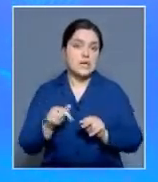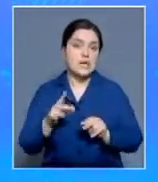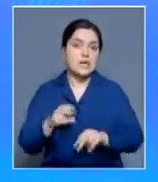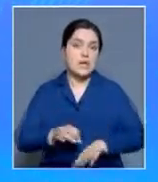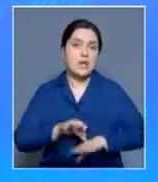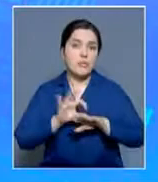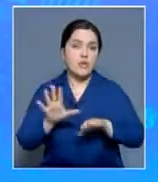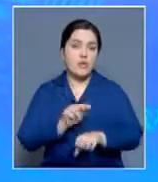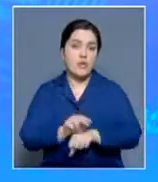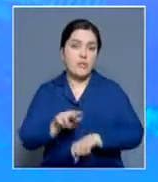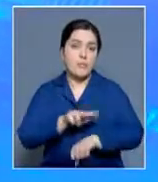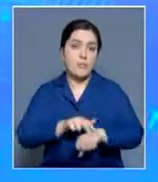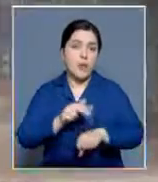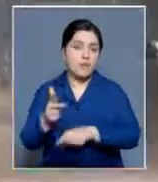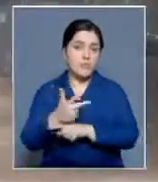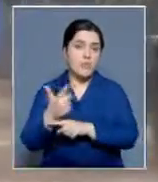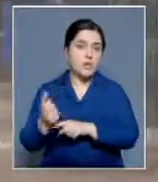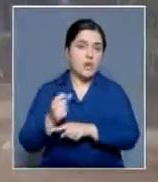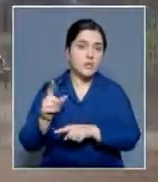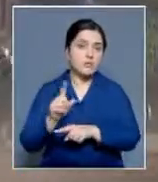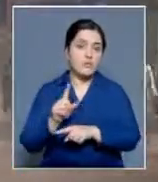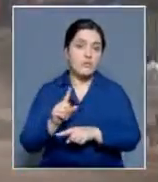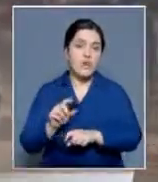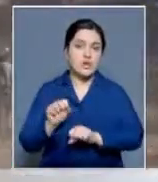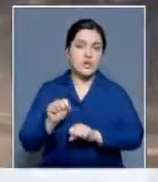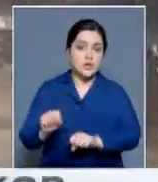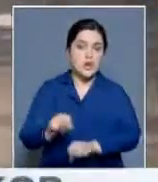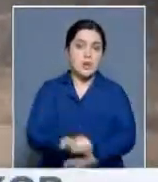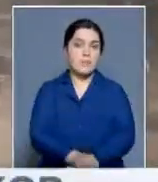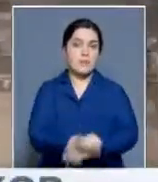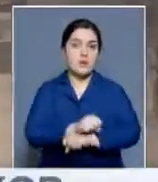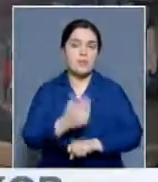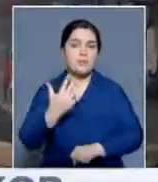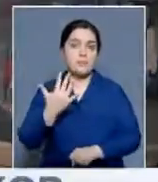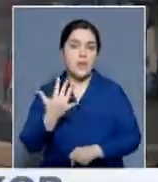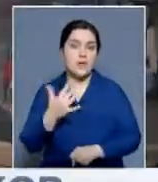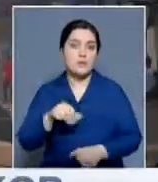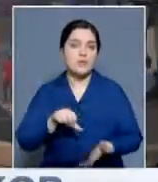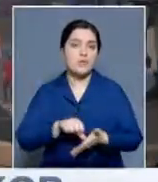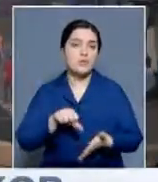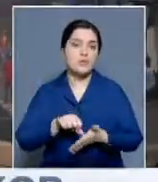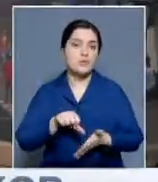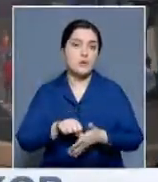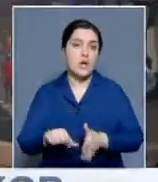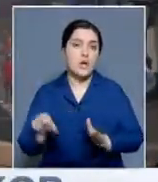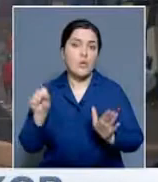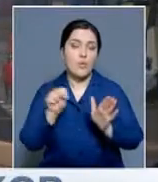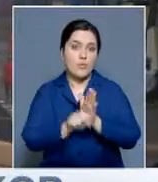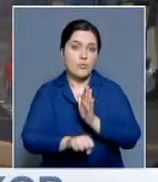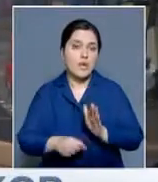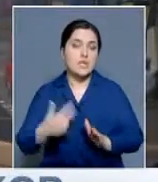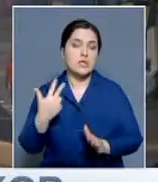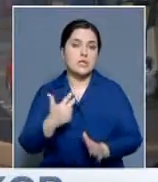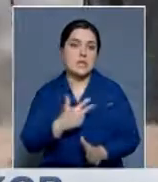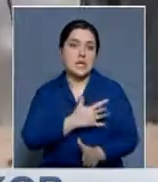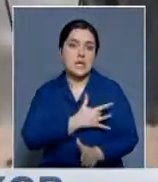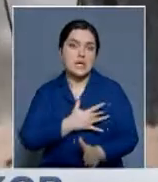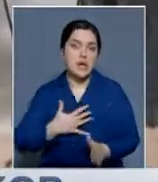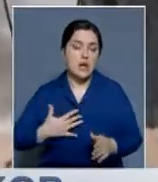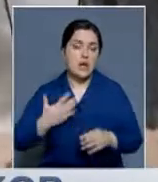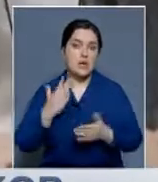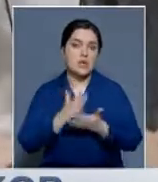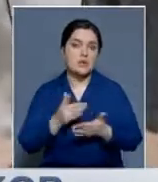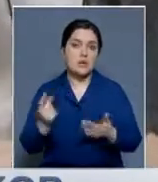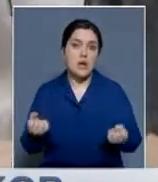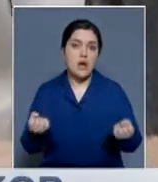занятия. Полиция применила слезоточивый газ, чтобы сдержать протестующих. Сообщается, что 5 участников акции убиты и около 30 ранены. В